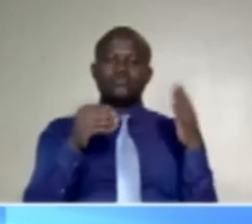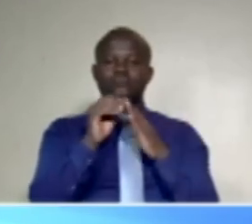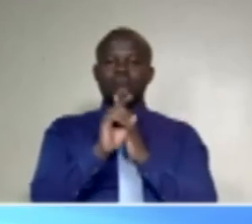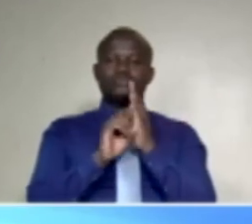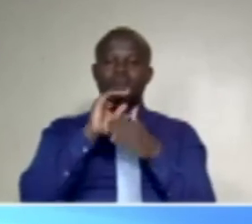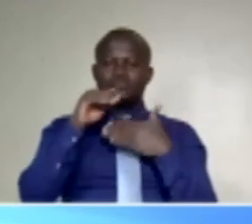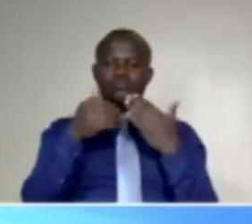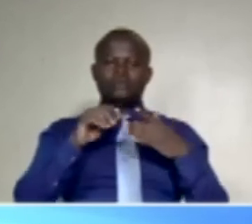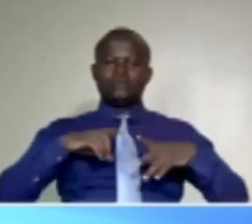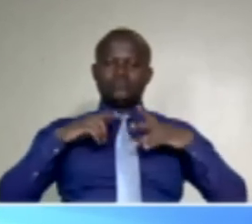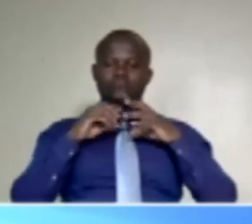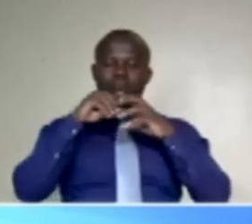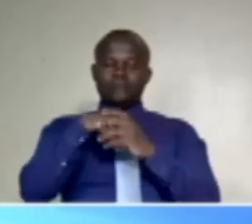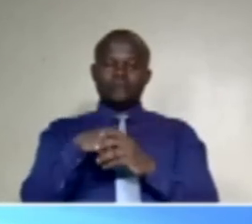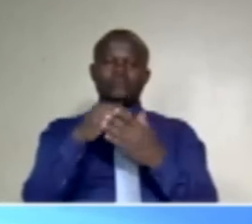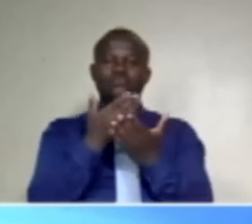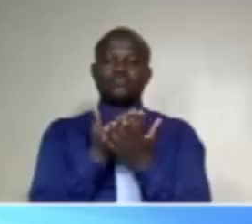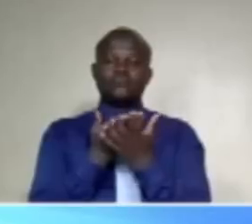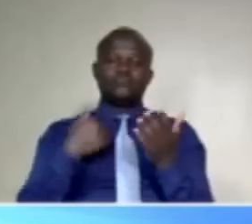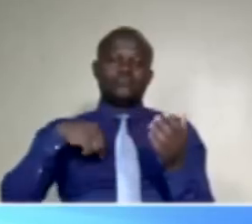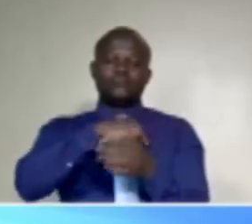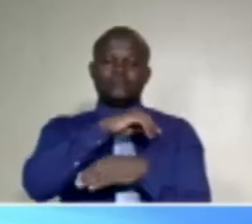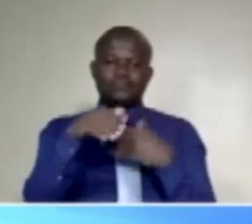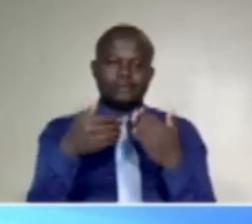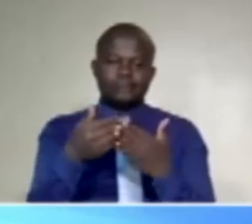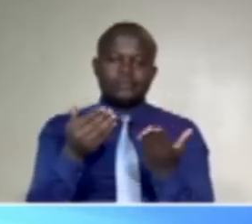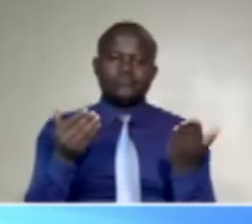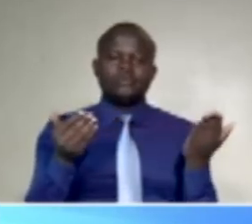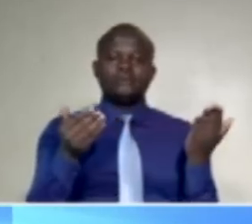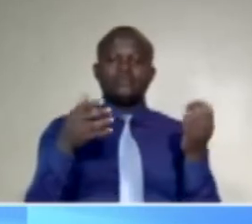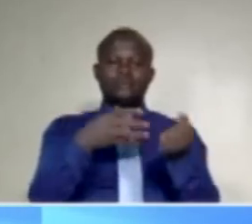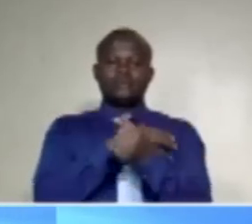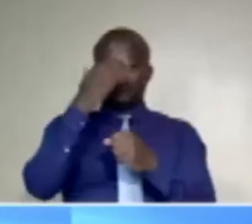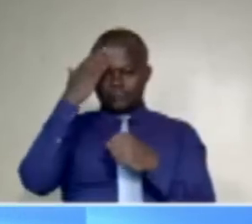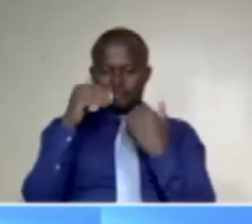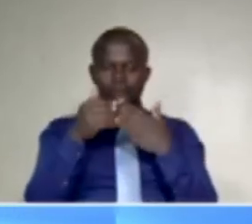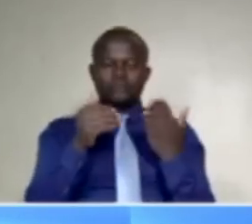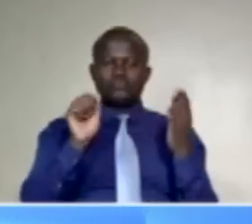turere bakomokamo basabwa gusubirayo bakabura amikoro